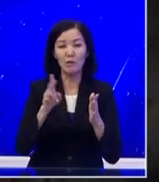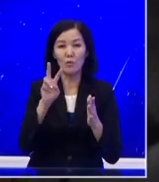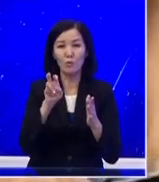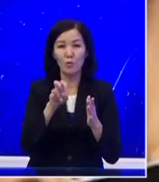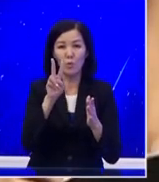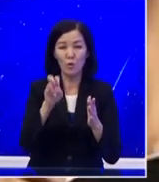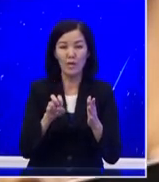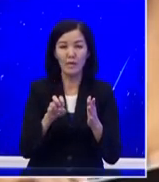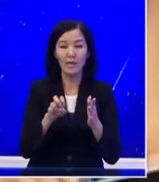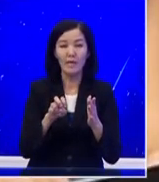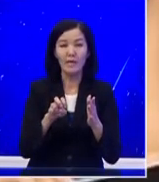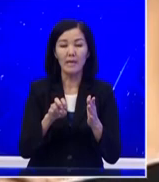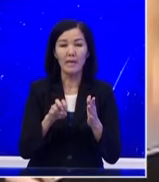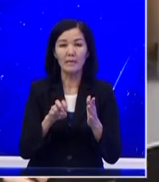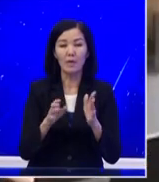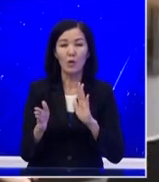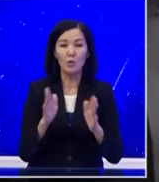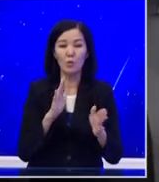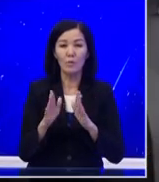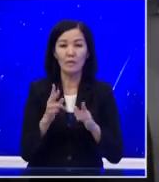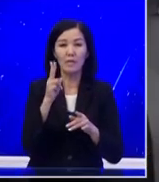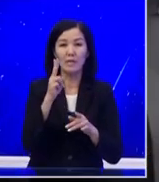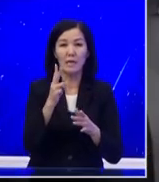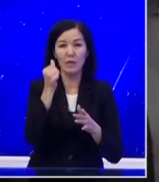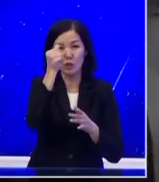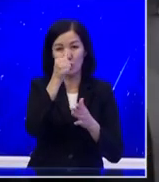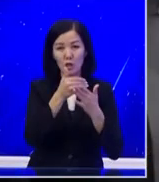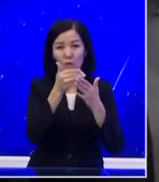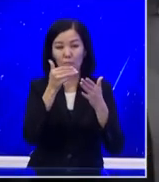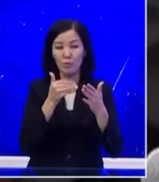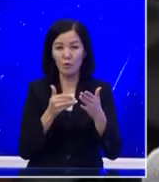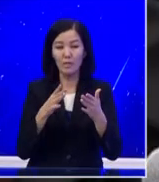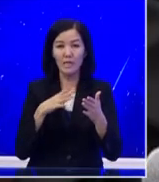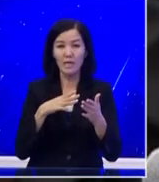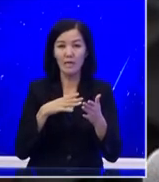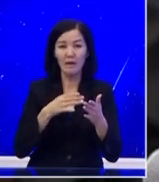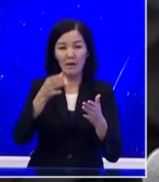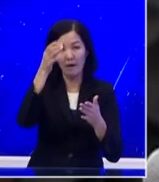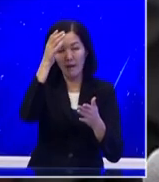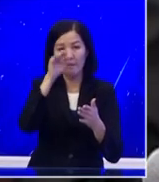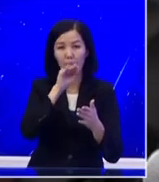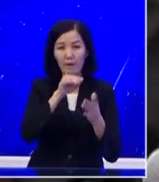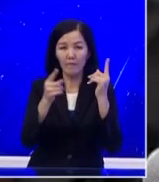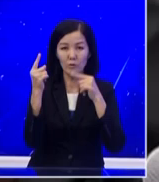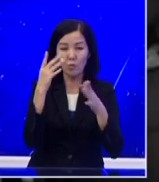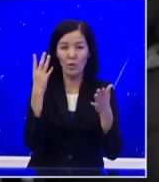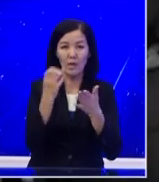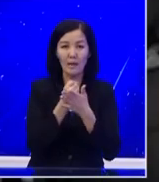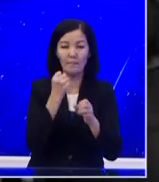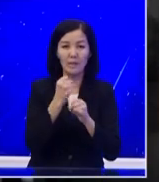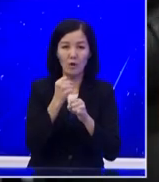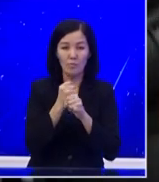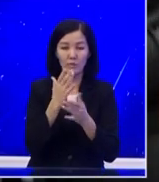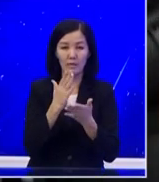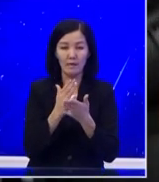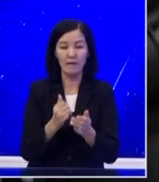кетейік, бұл жасанды интеллектке ие роботты 2 жыл бұрын Осака мен Киотаның ғалымдары жасап шығарған. Топтаманы ғаламтор